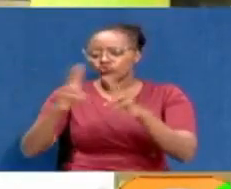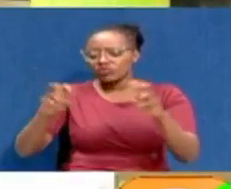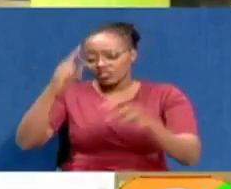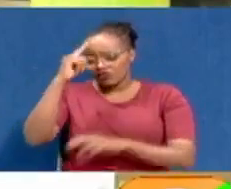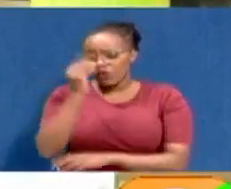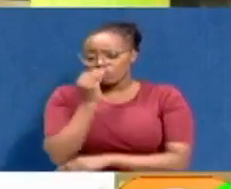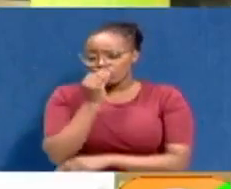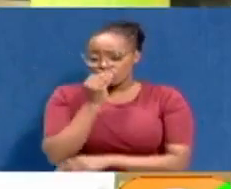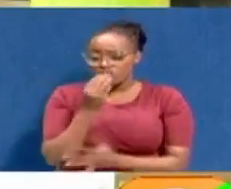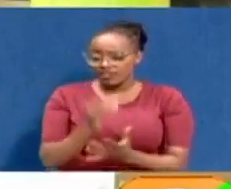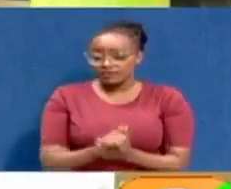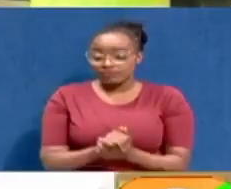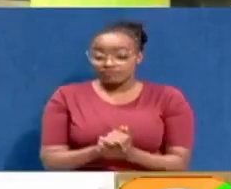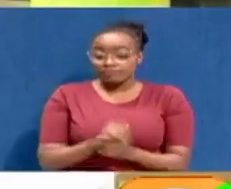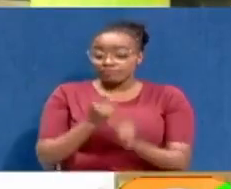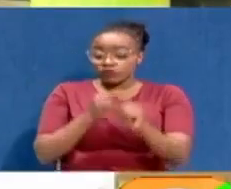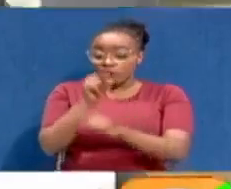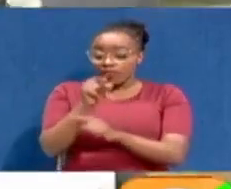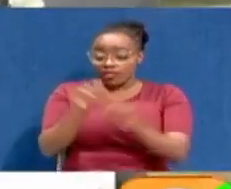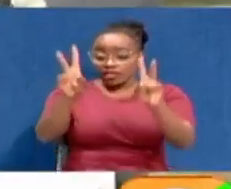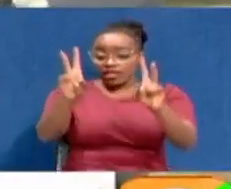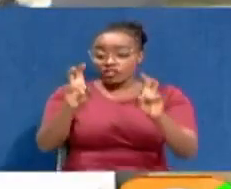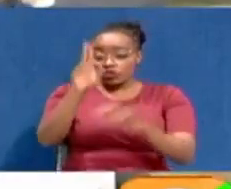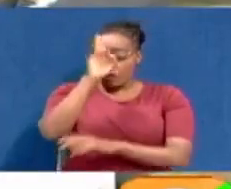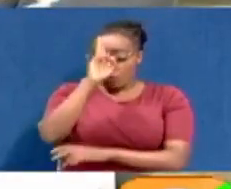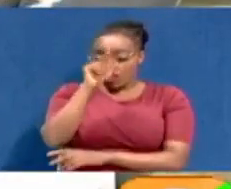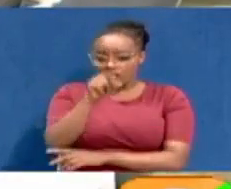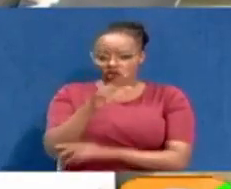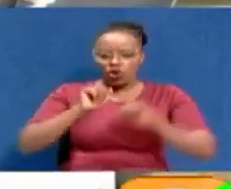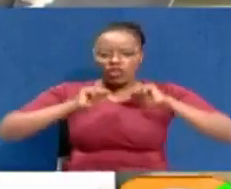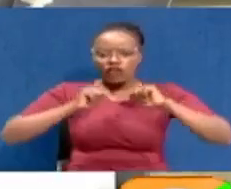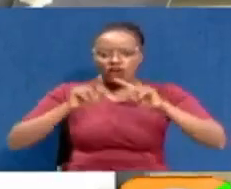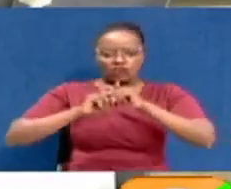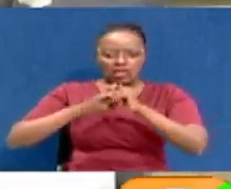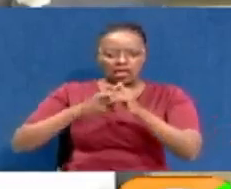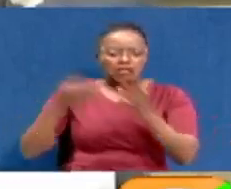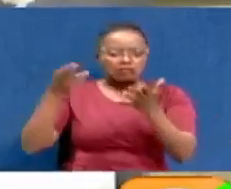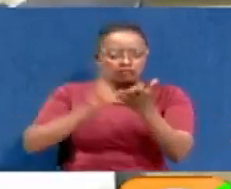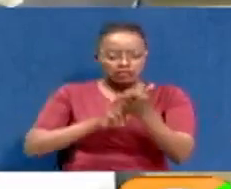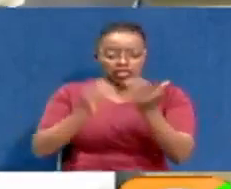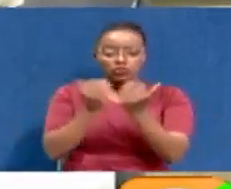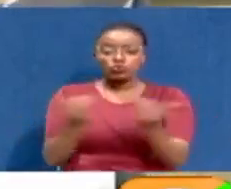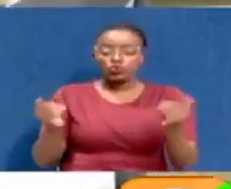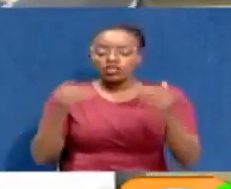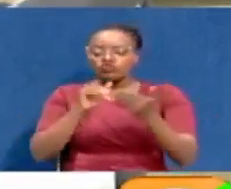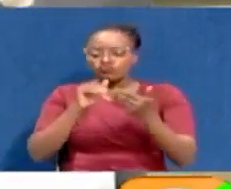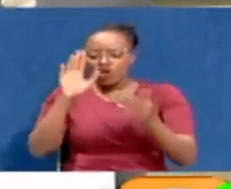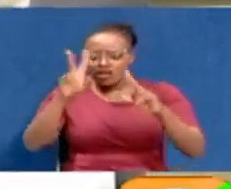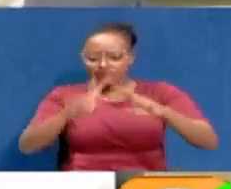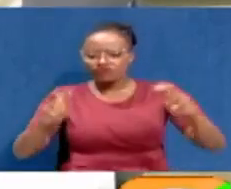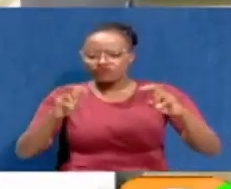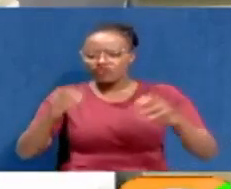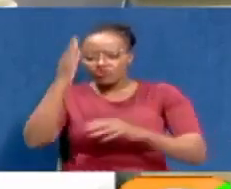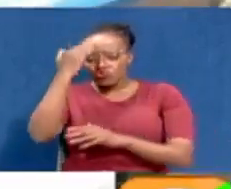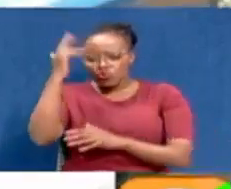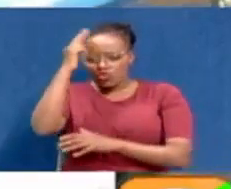chakula. Ni kutokana na hayo ambapo maafisa hao wameanzisha usajili wa watoto na kufanya uchunguzi kubaini